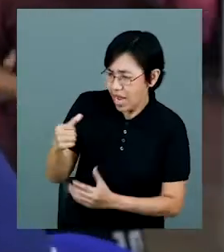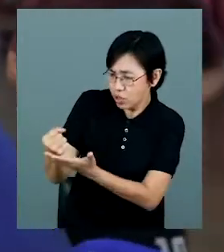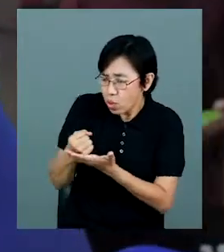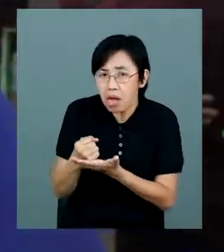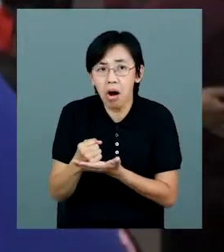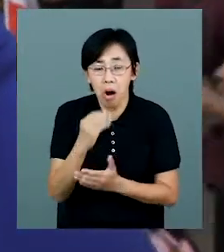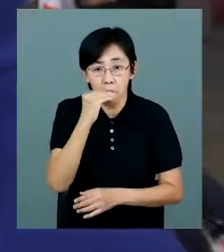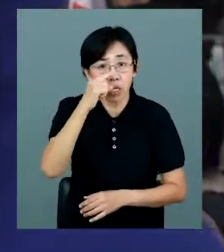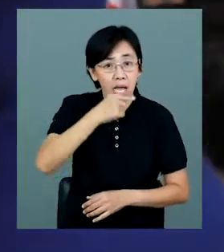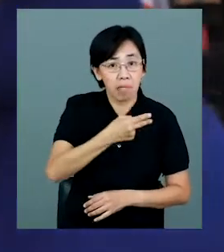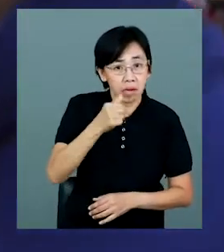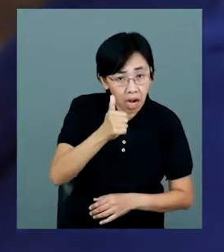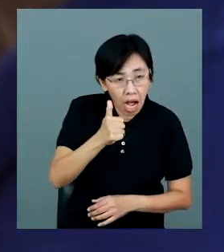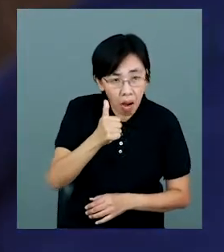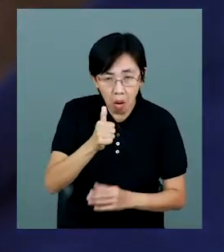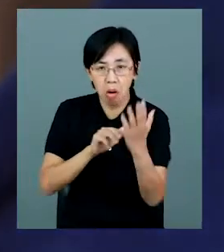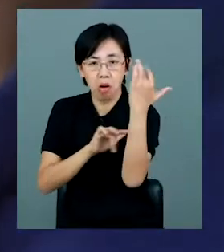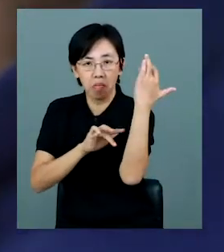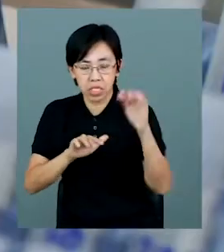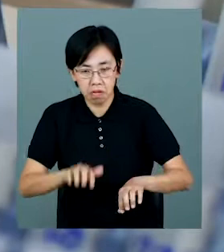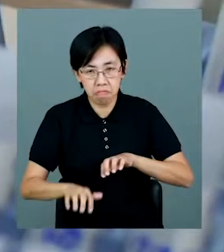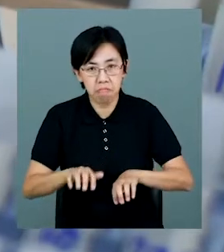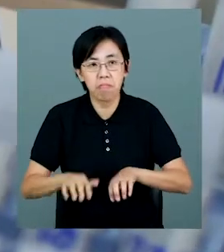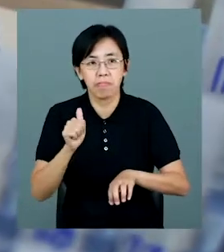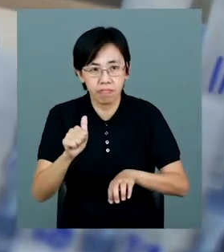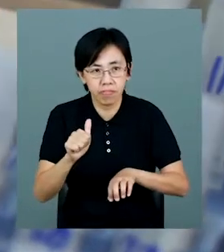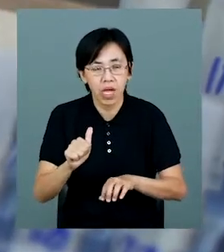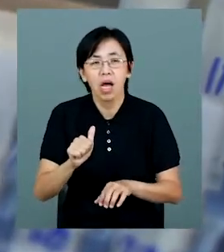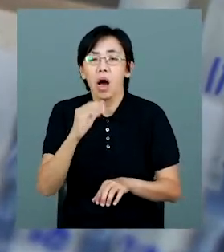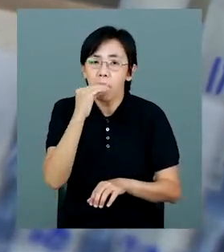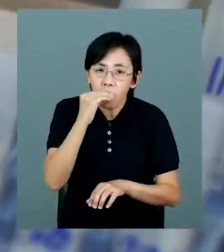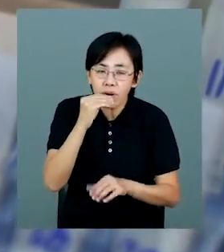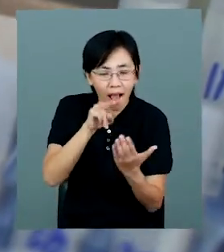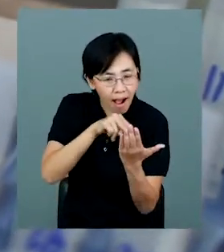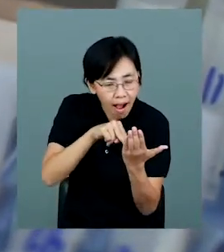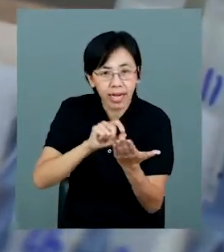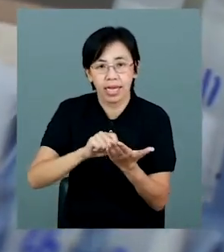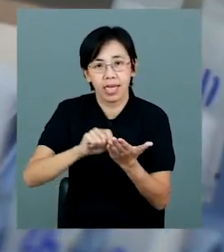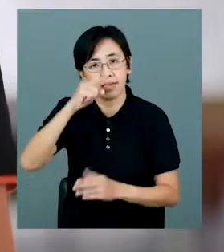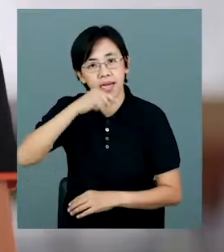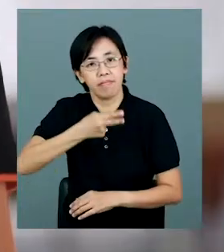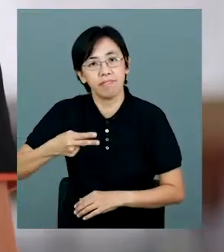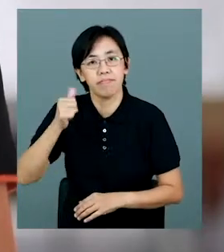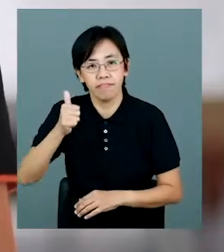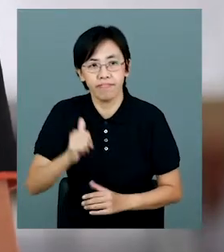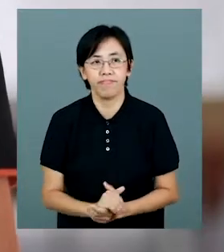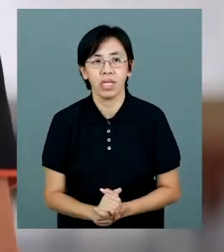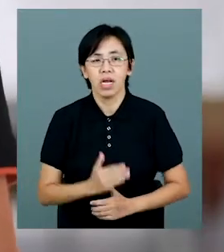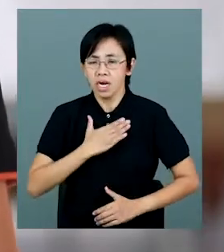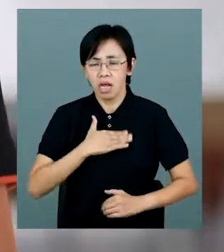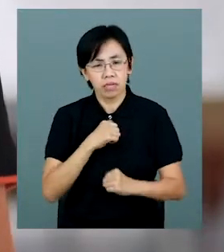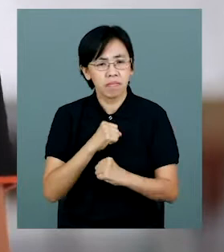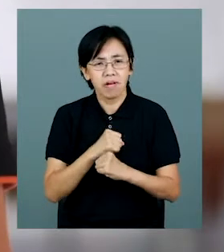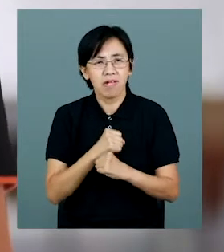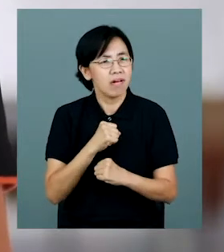ได้บิ๊กนอกจากสื่อสารภาษาไทยได้แล้วเขายังใช้คอมพิวเตอร์ได้นะคะพูดอ่านเขียนภาษาไทยได้อันนี้ก็คือท